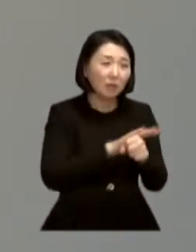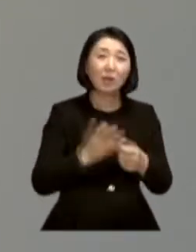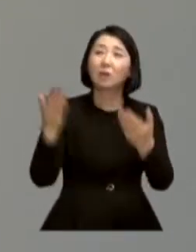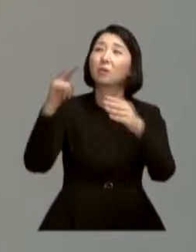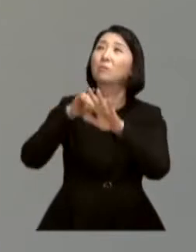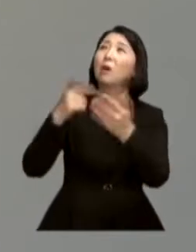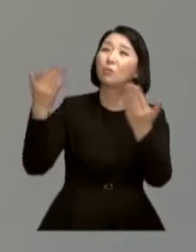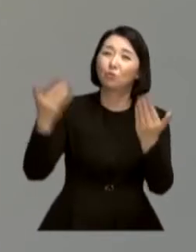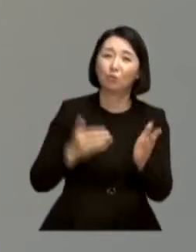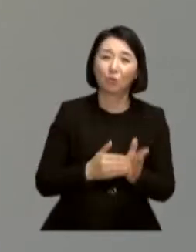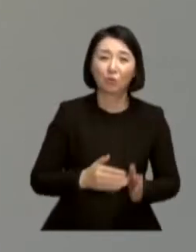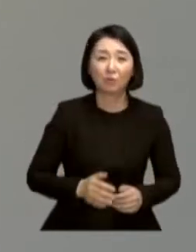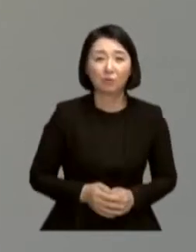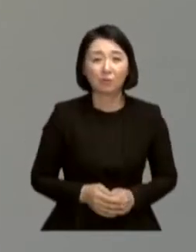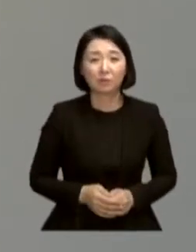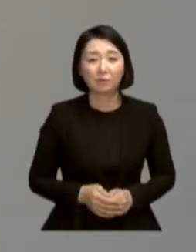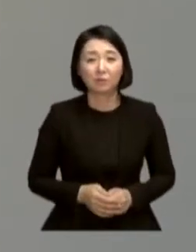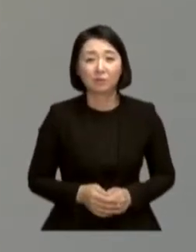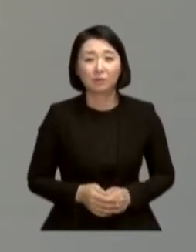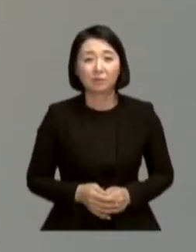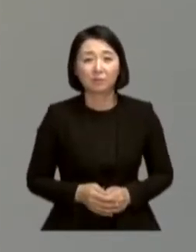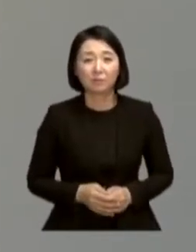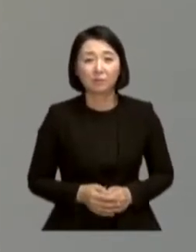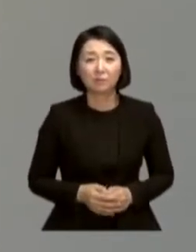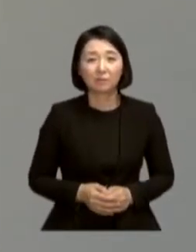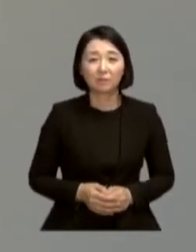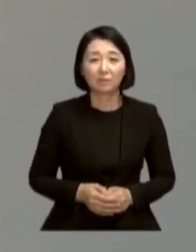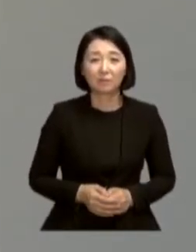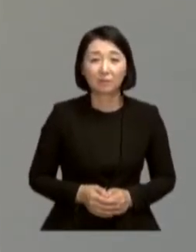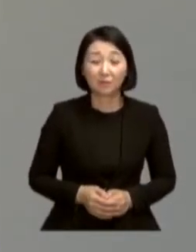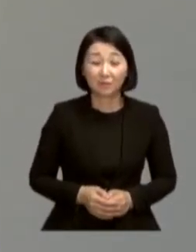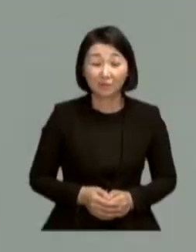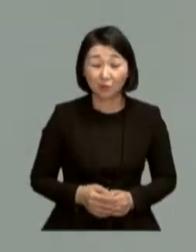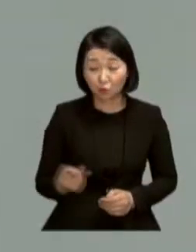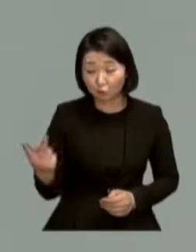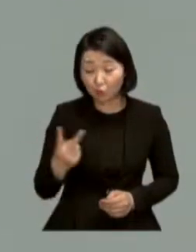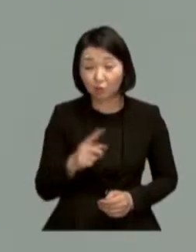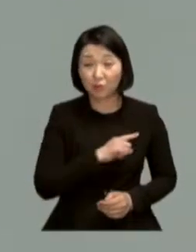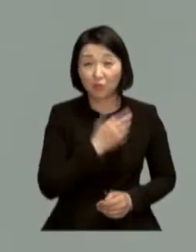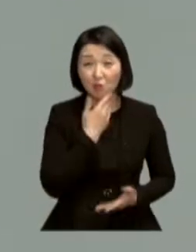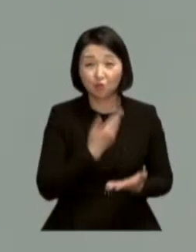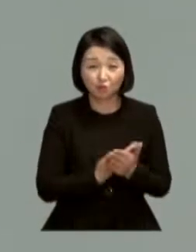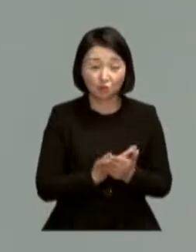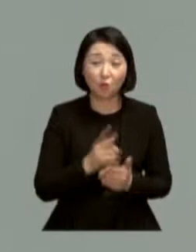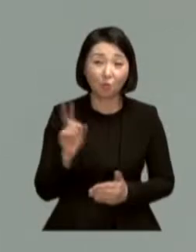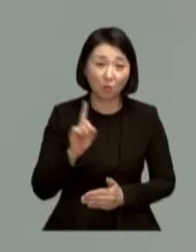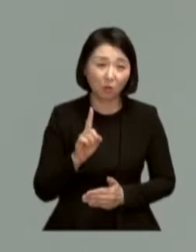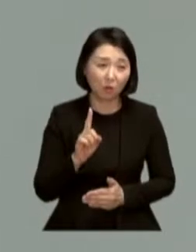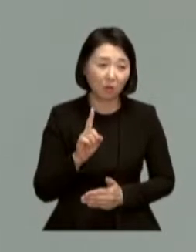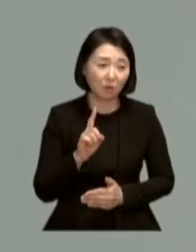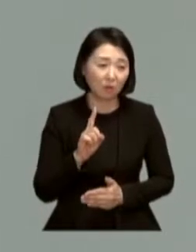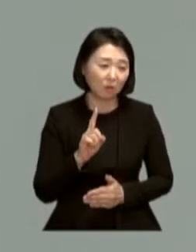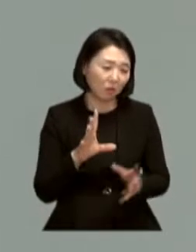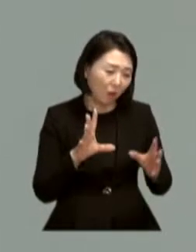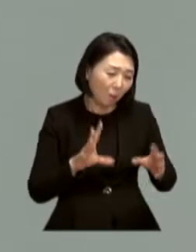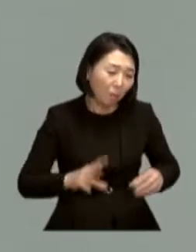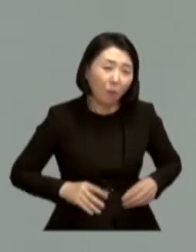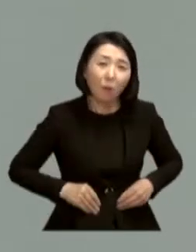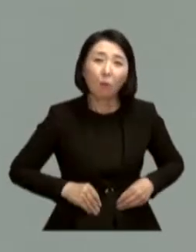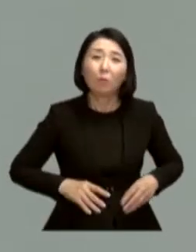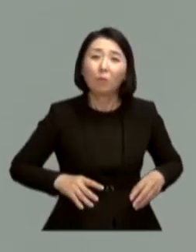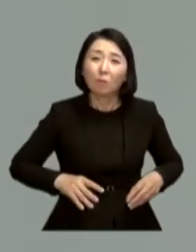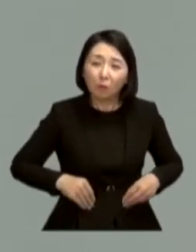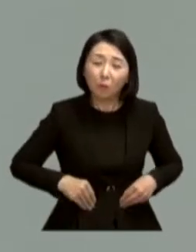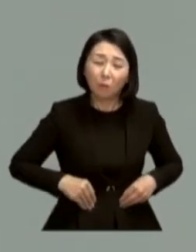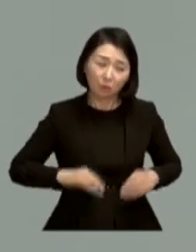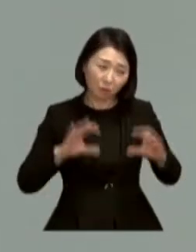부어주셨어요. 그래서 저희들이 가장 중요하게 생각하는 것은 이 영혼들이 배고픔을